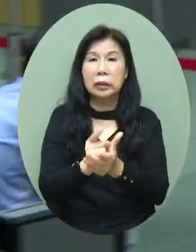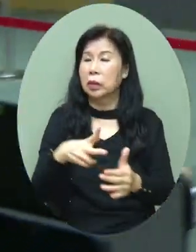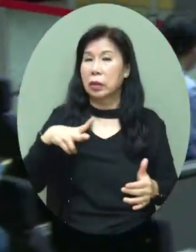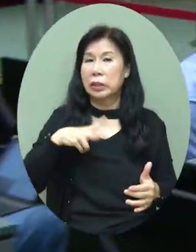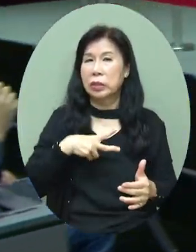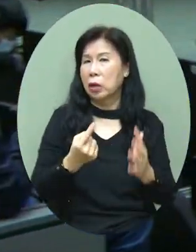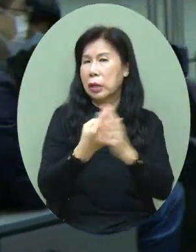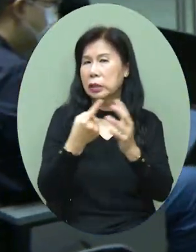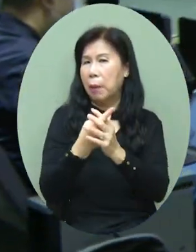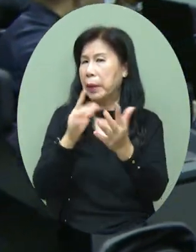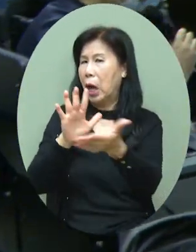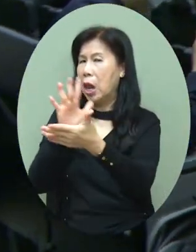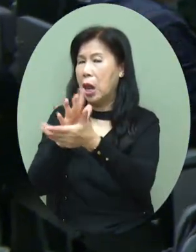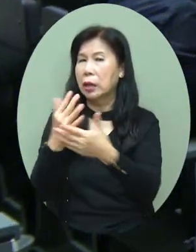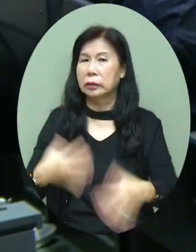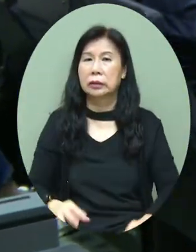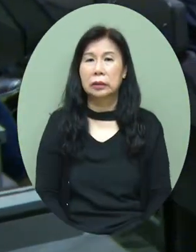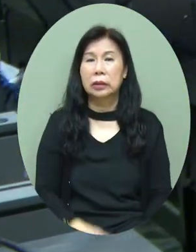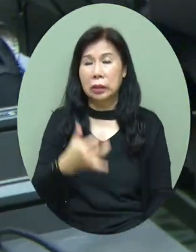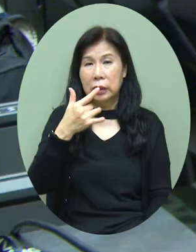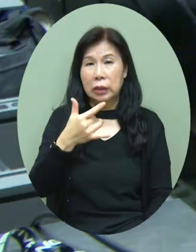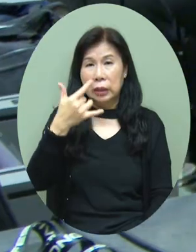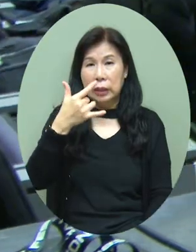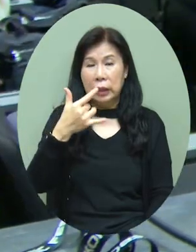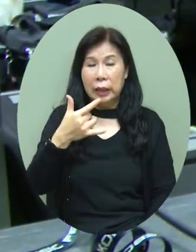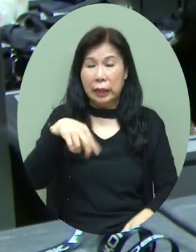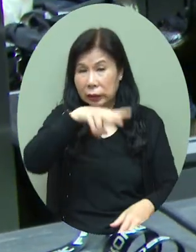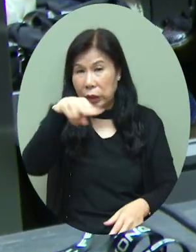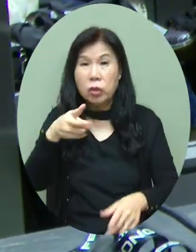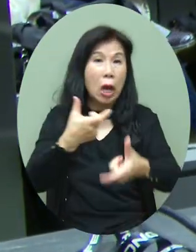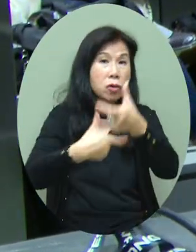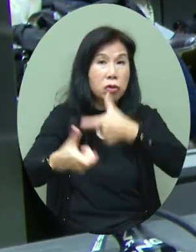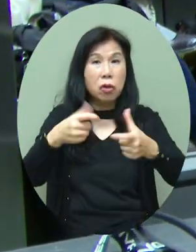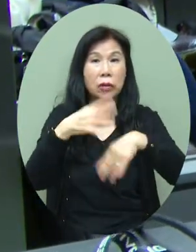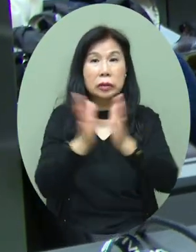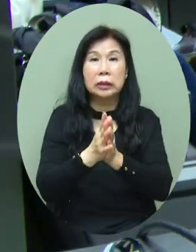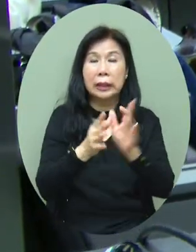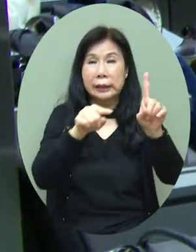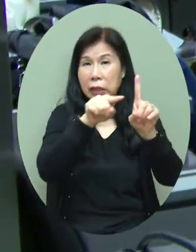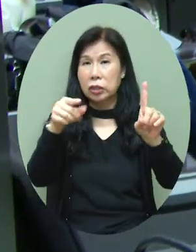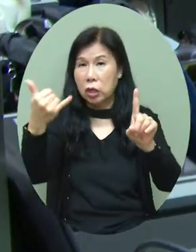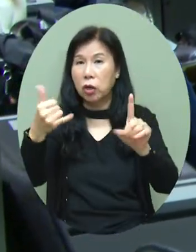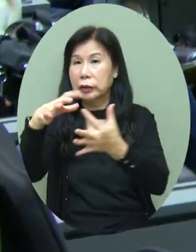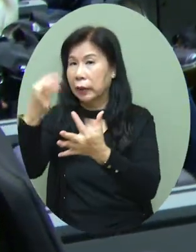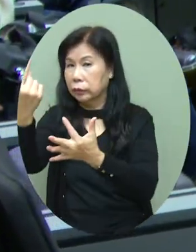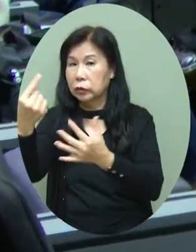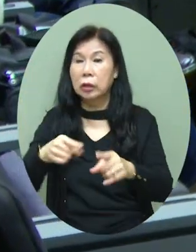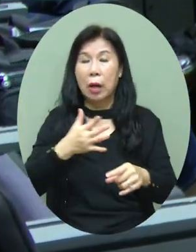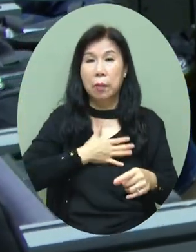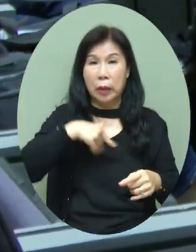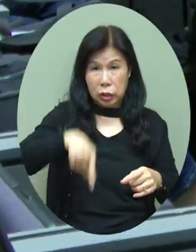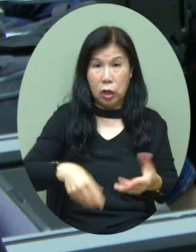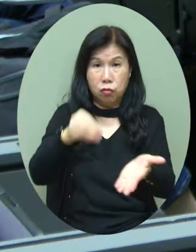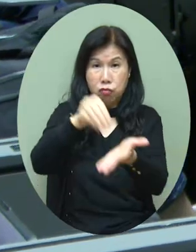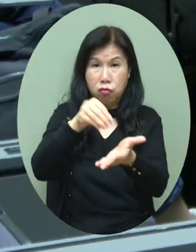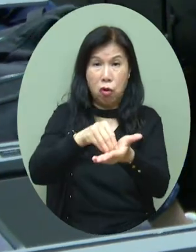況特別嘅年份啦，咁同埋咧即係薪酬趨勢調查嗰個指數咧係只係6大因素嘅其中一個啦。你擔唔擔心今次嘅決